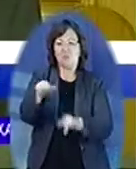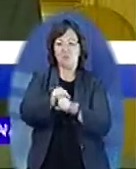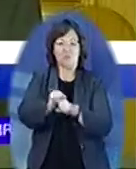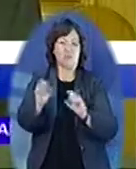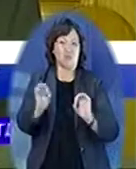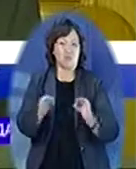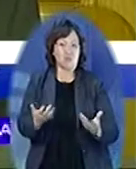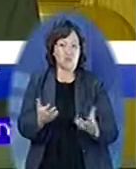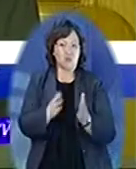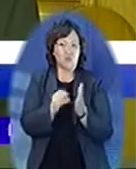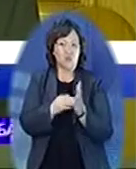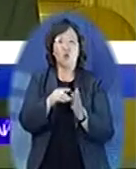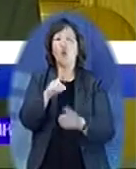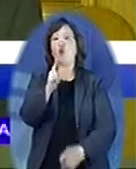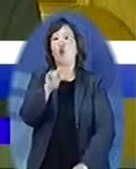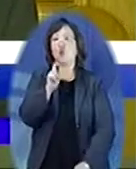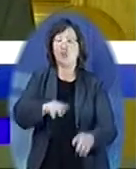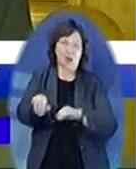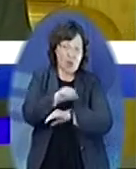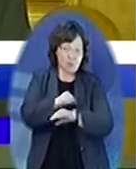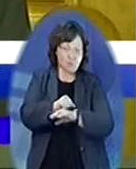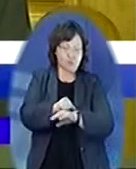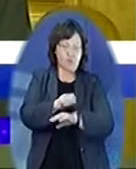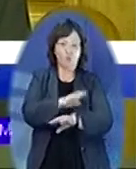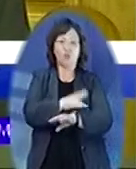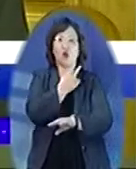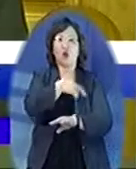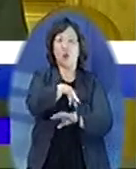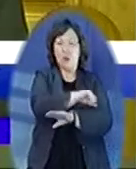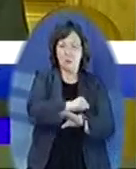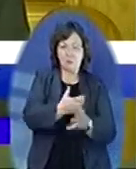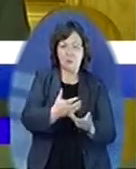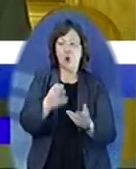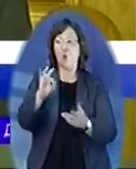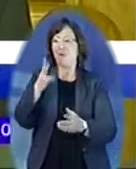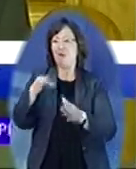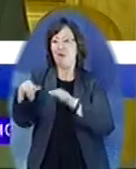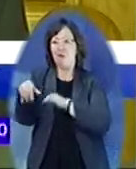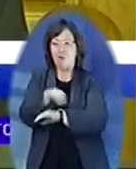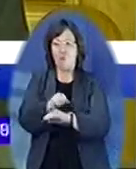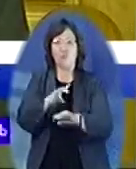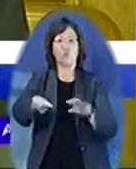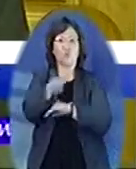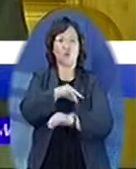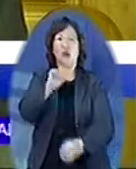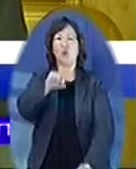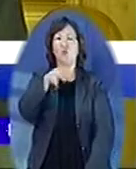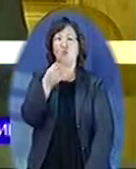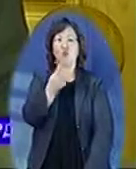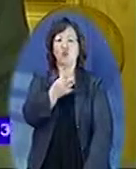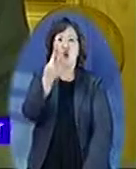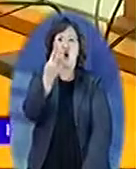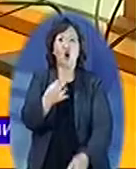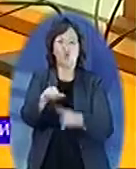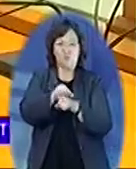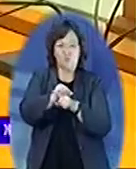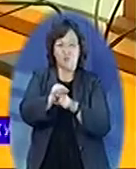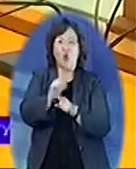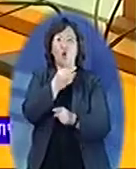Хөвсгөл аймаг, за зүүн тал Дорнтай аймаг, за Өвөрхангай аймгийн төвшөнд бол орон нутгийн аюулгүй нөхцөл үүсгэхийг бол хангалтгүй